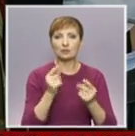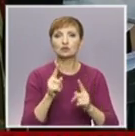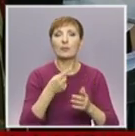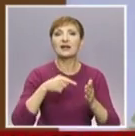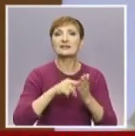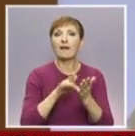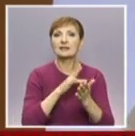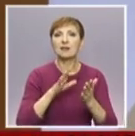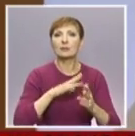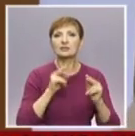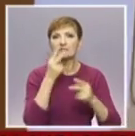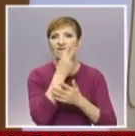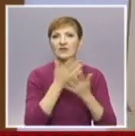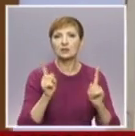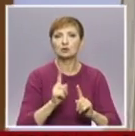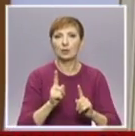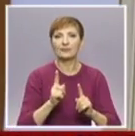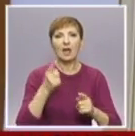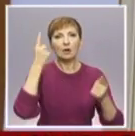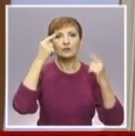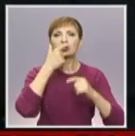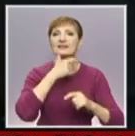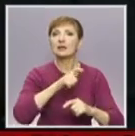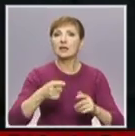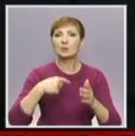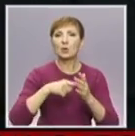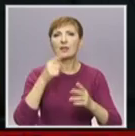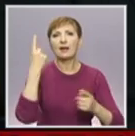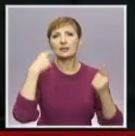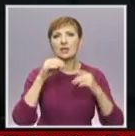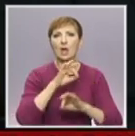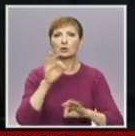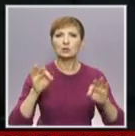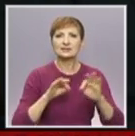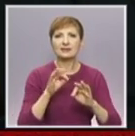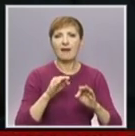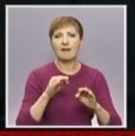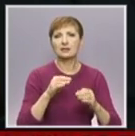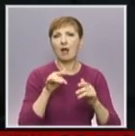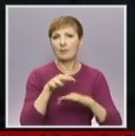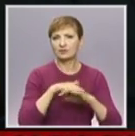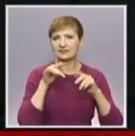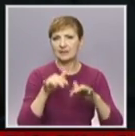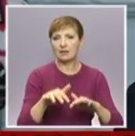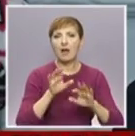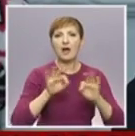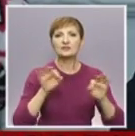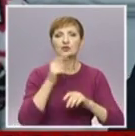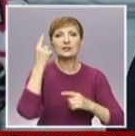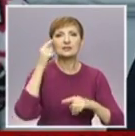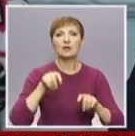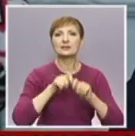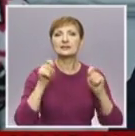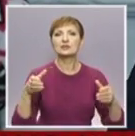стала прозрачной для горожан. Творческая интеллигенция города, архитекторы, дизайнеры, блогеры и общественные деятели озвучили идею о создании